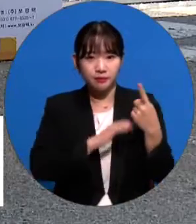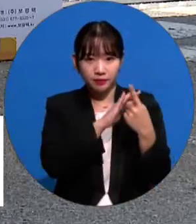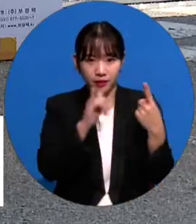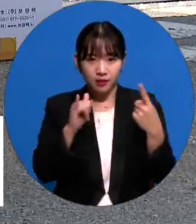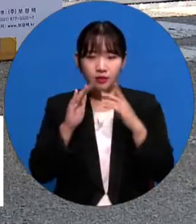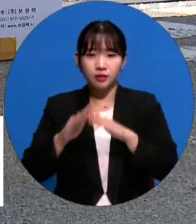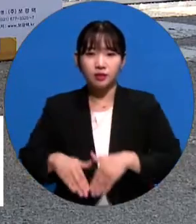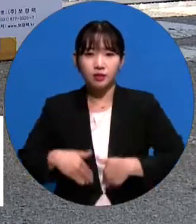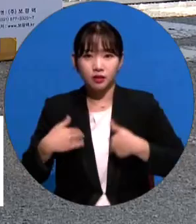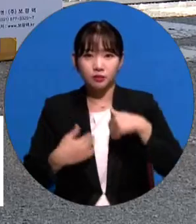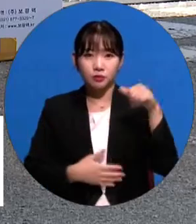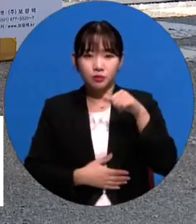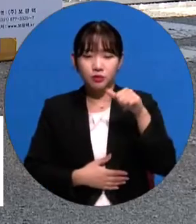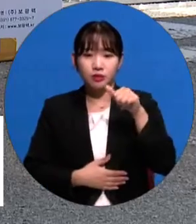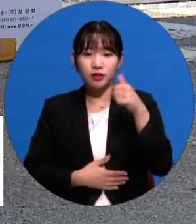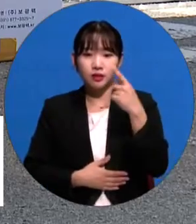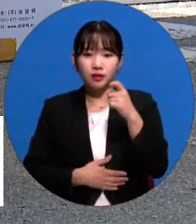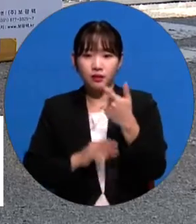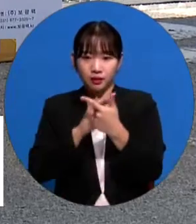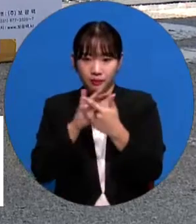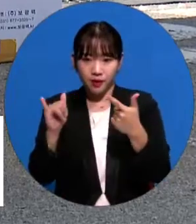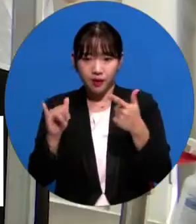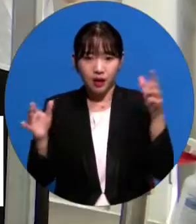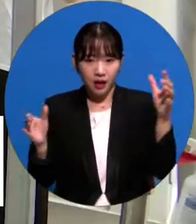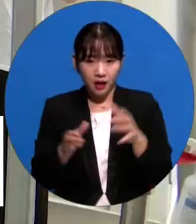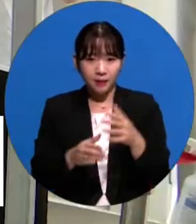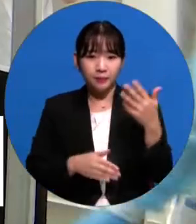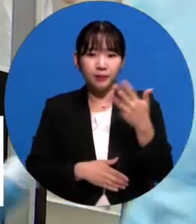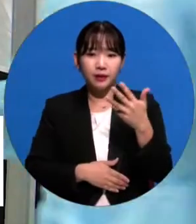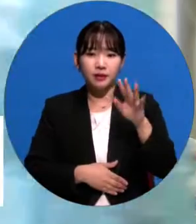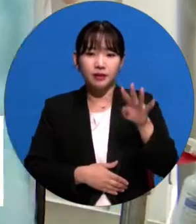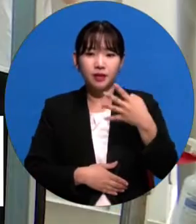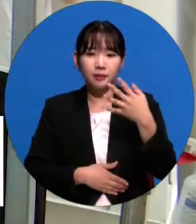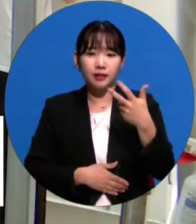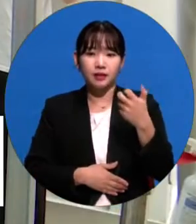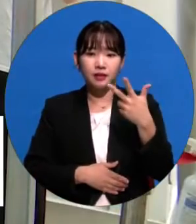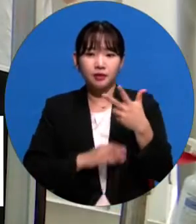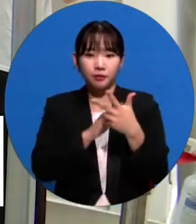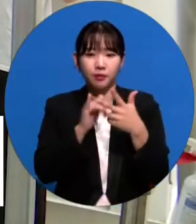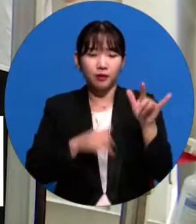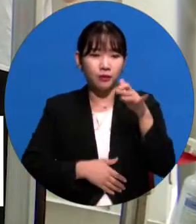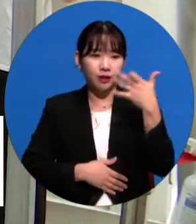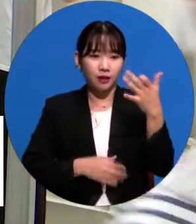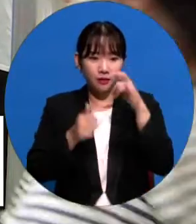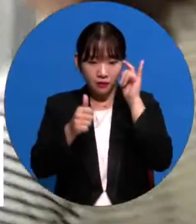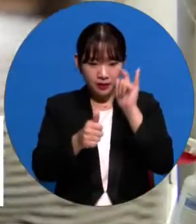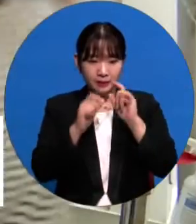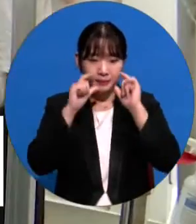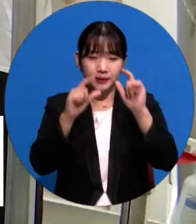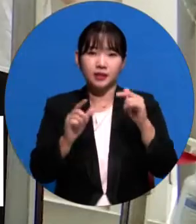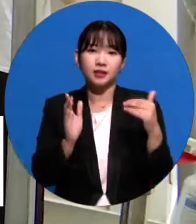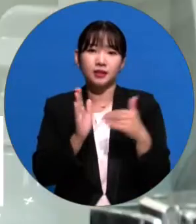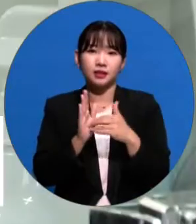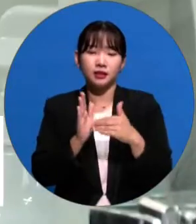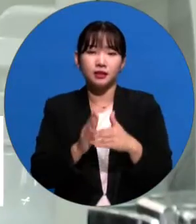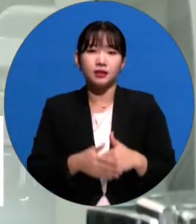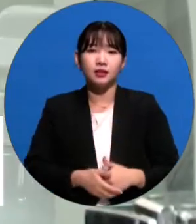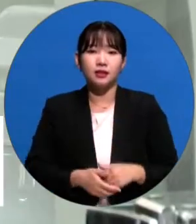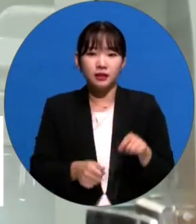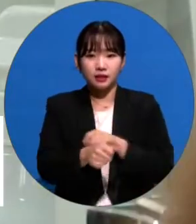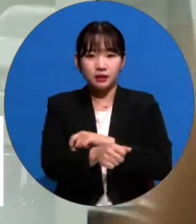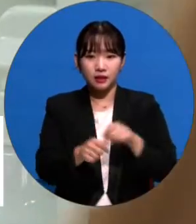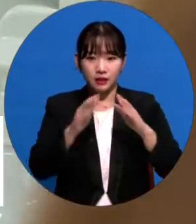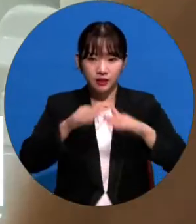3,461명, 전남은 5,016명 등 모두 8,477명의 코로나19 확진 판정을 받았는데,